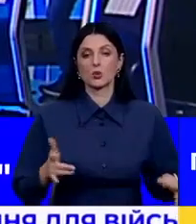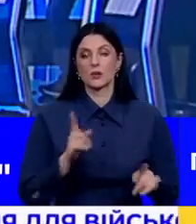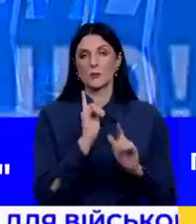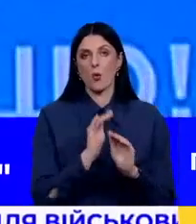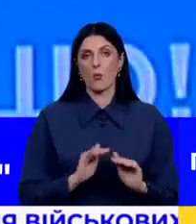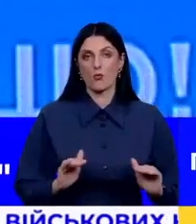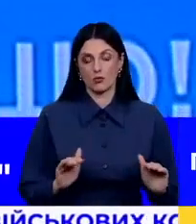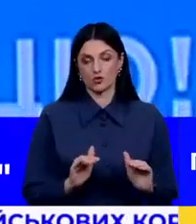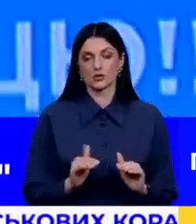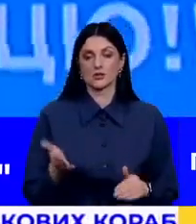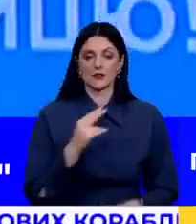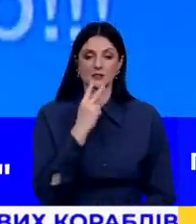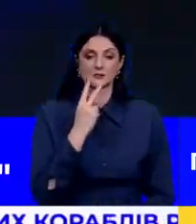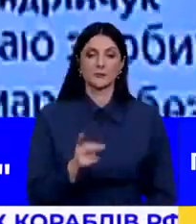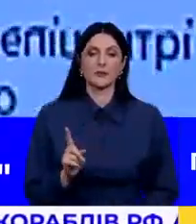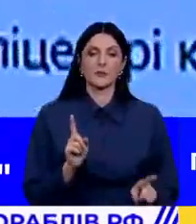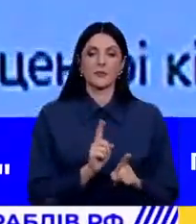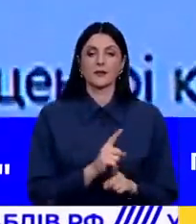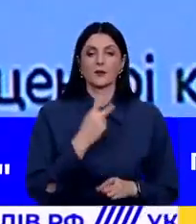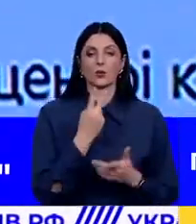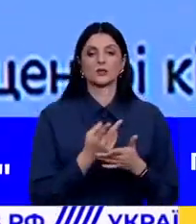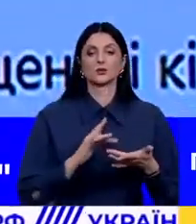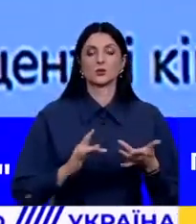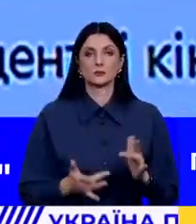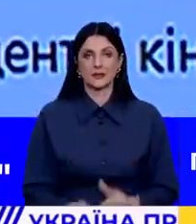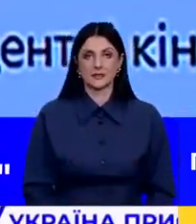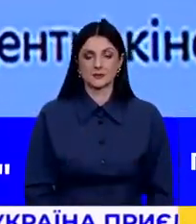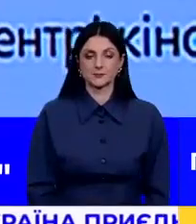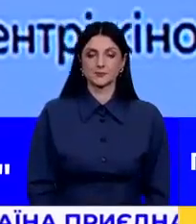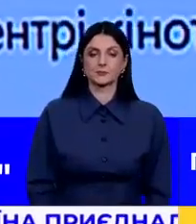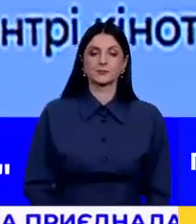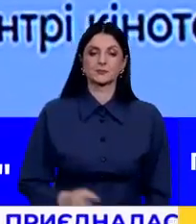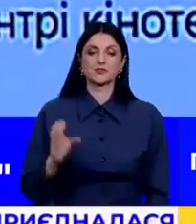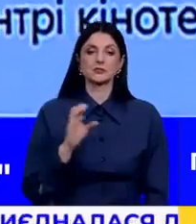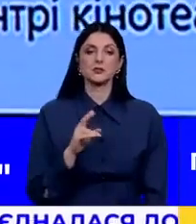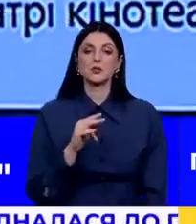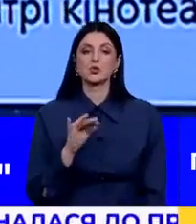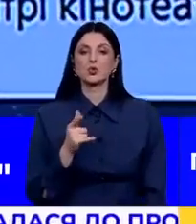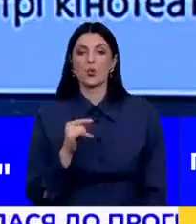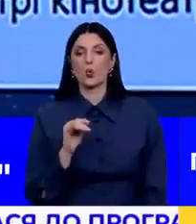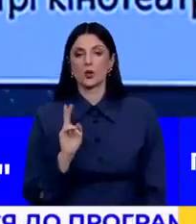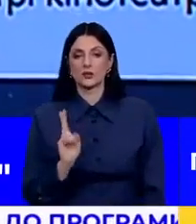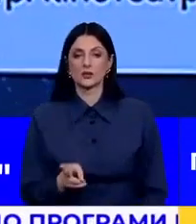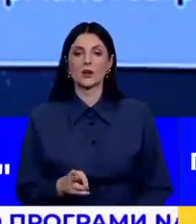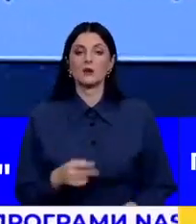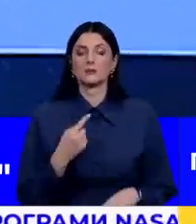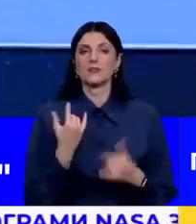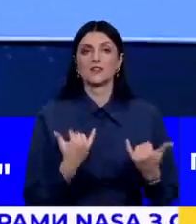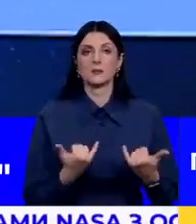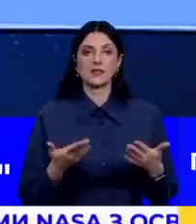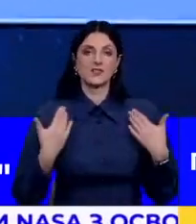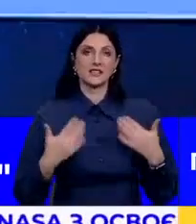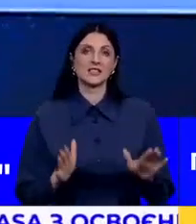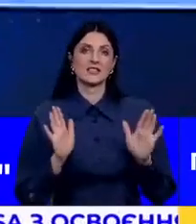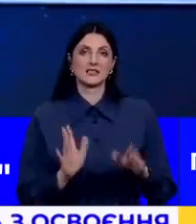промовчати. Давайте ми подивимося такий от нас огляд соцмереж. Світлана Джоголик визначилась: відтепер вихідні